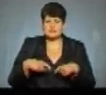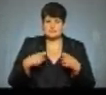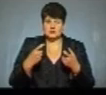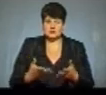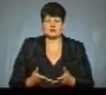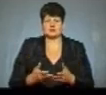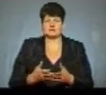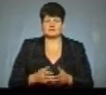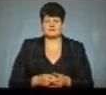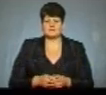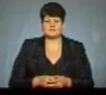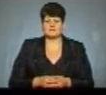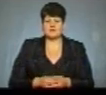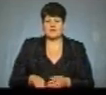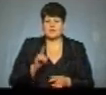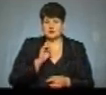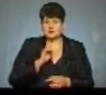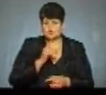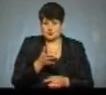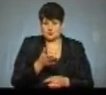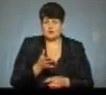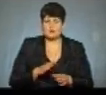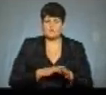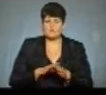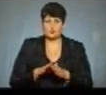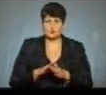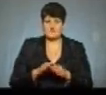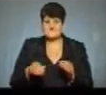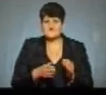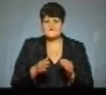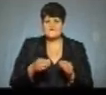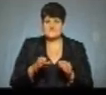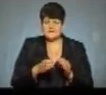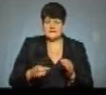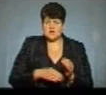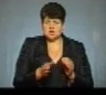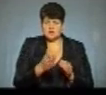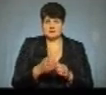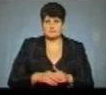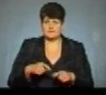Андрій Костів. Тільки що я вводив фішки і вдаряв по воротах.